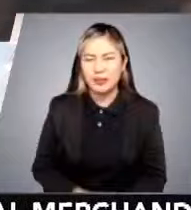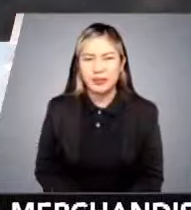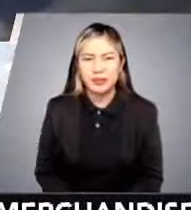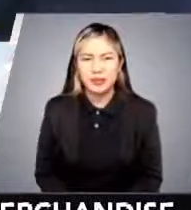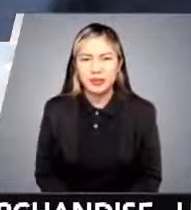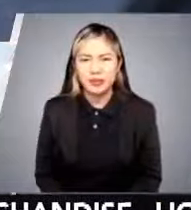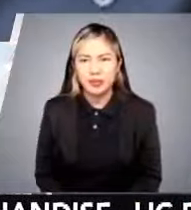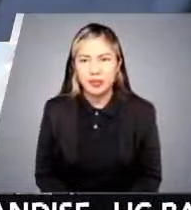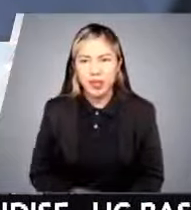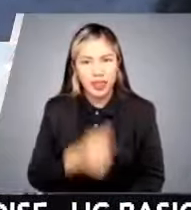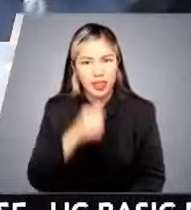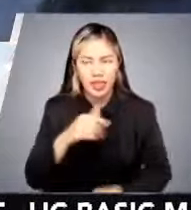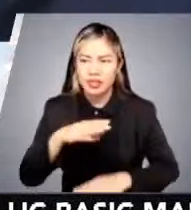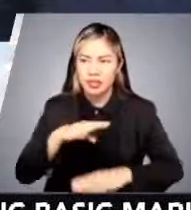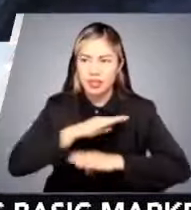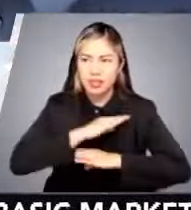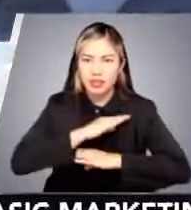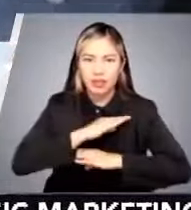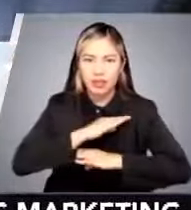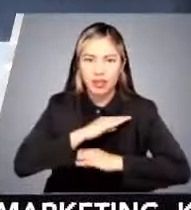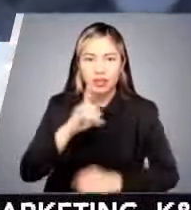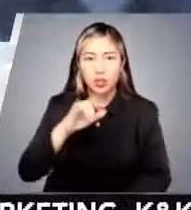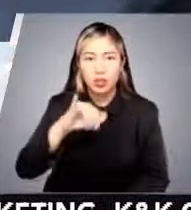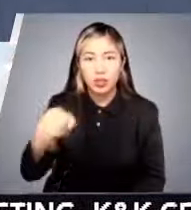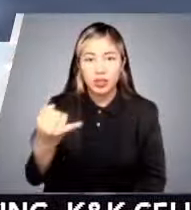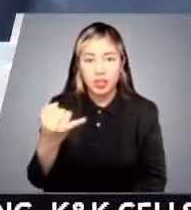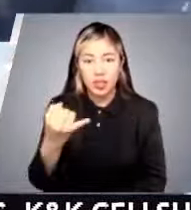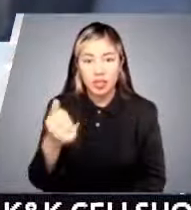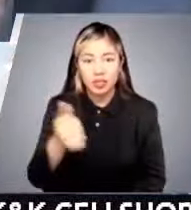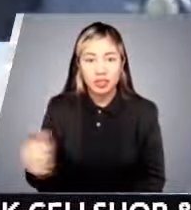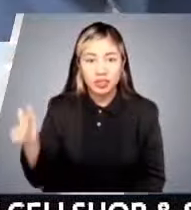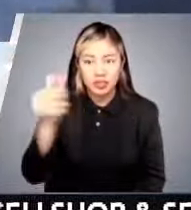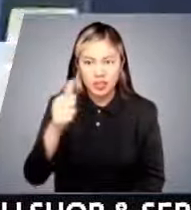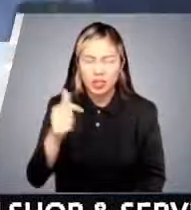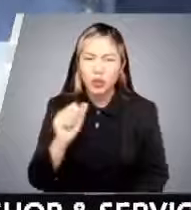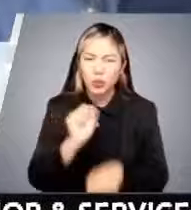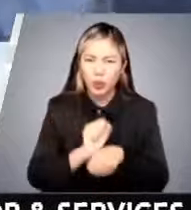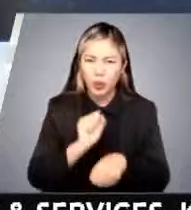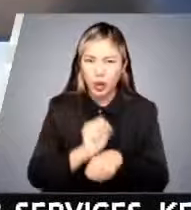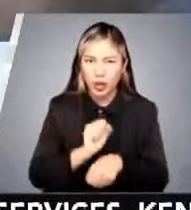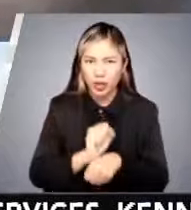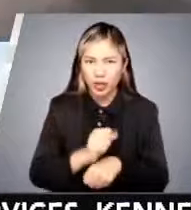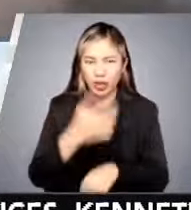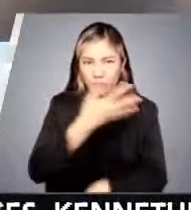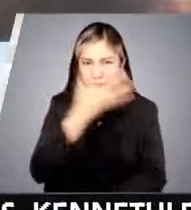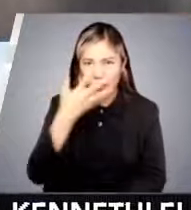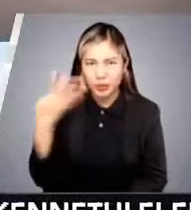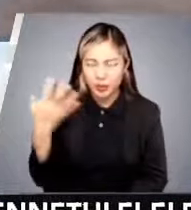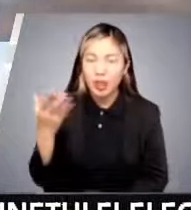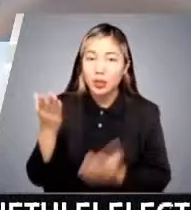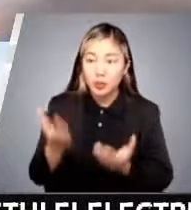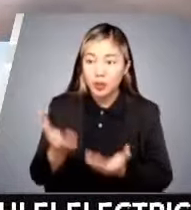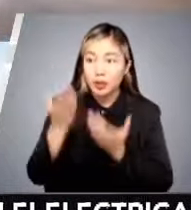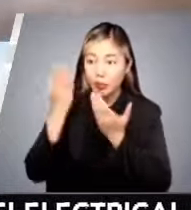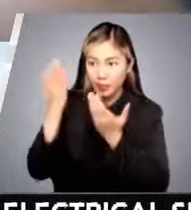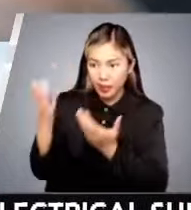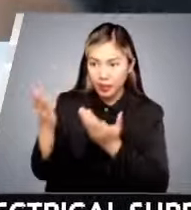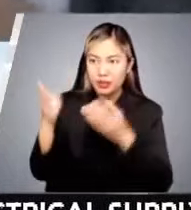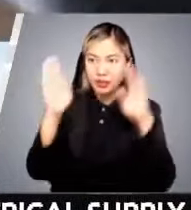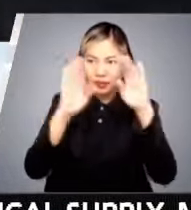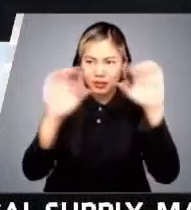si justice secretary Jesus Crisp rul sa trabaho ng immigration commissioner kaya inirekomenda niya mismo sa pangulo na patalsikin si